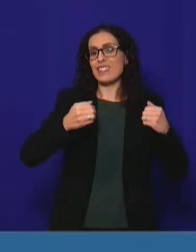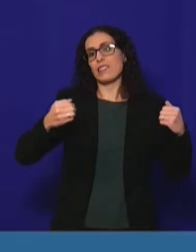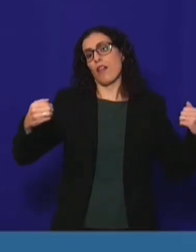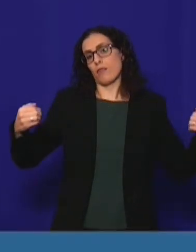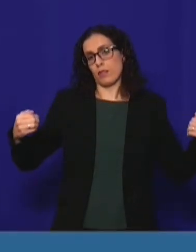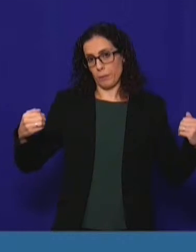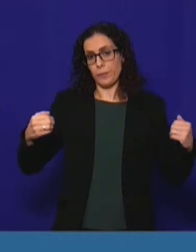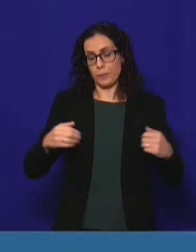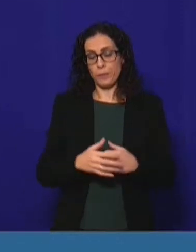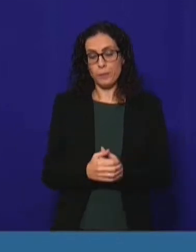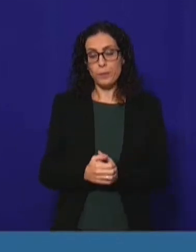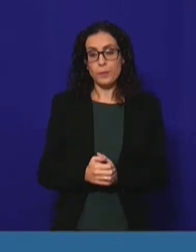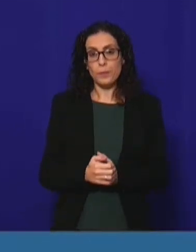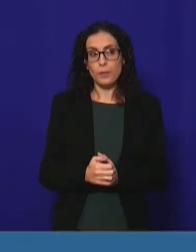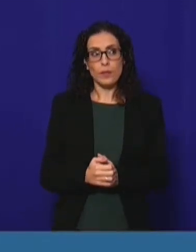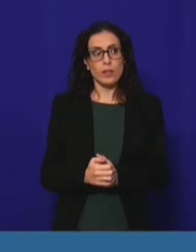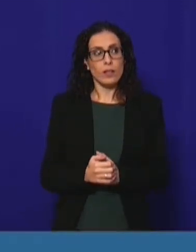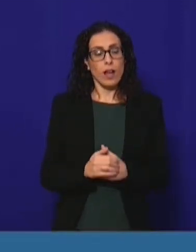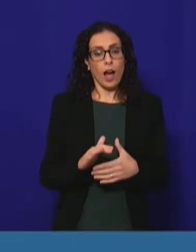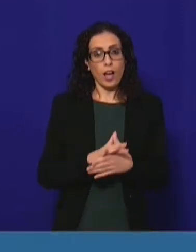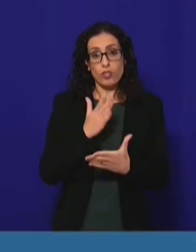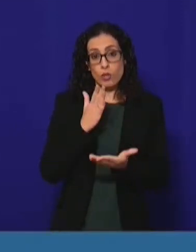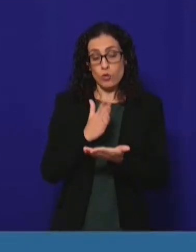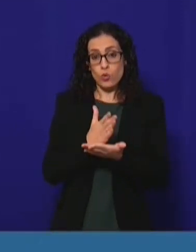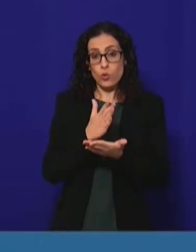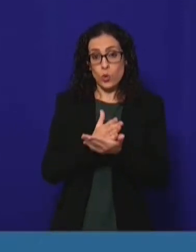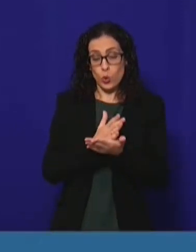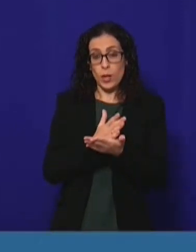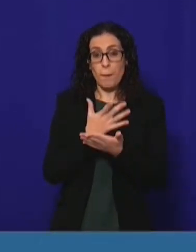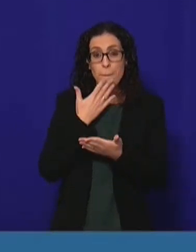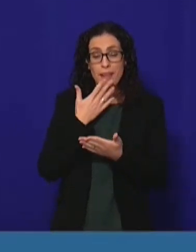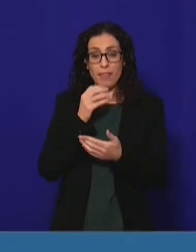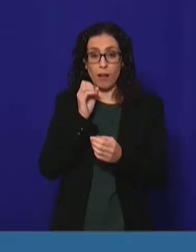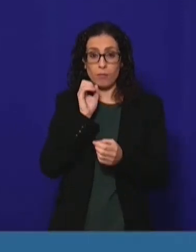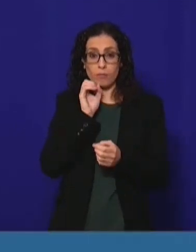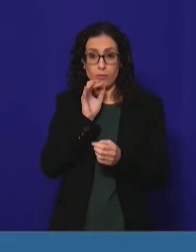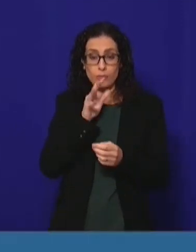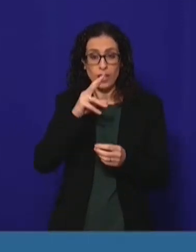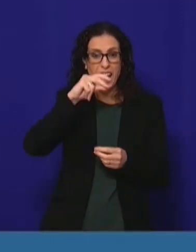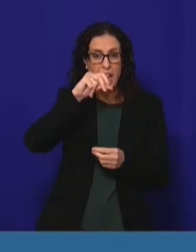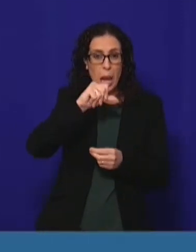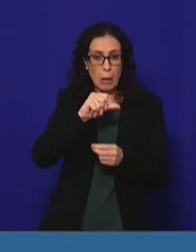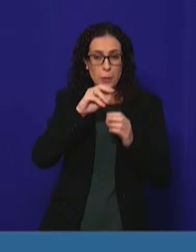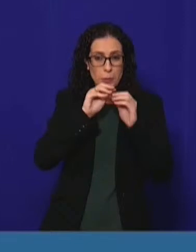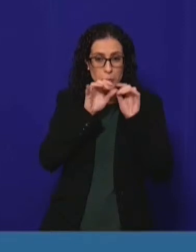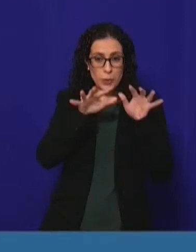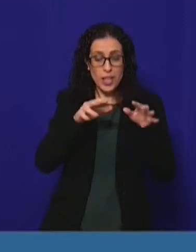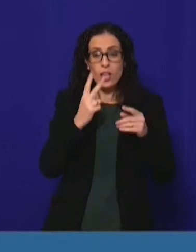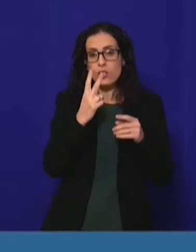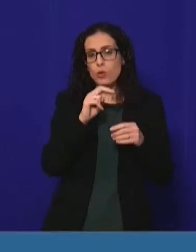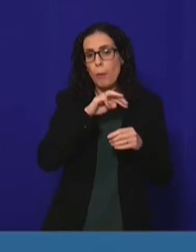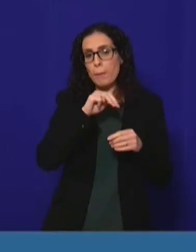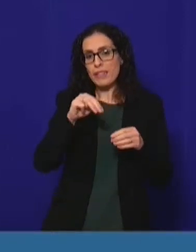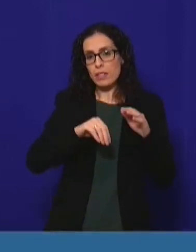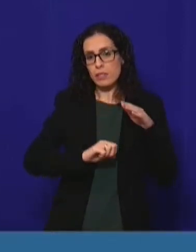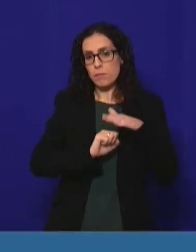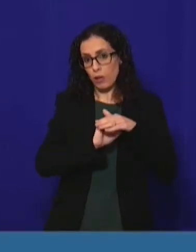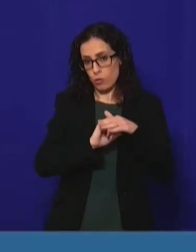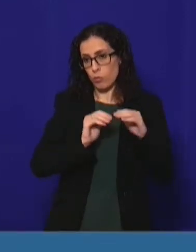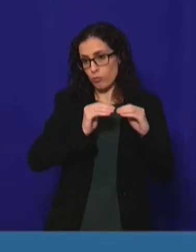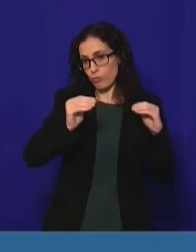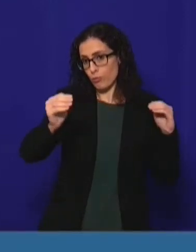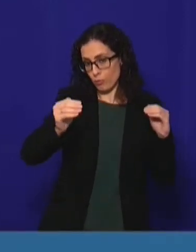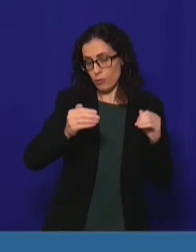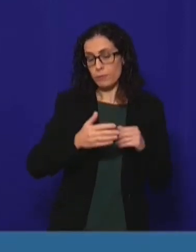xulxin għaliex dak huwa li nafu permezz ta' droplet transmission ta' kif tiġi trasmessa din il-marda. Il-maskri nafu